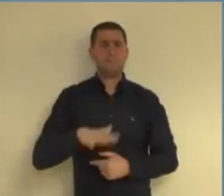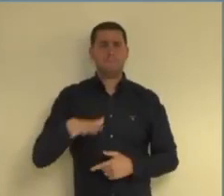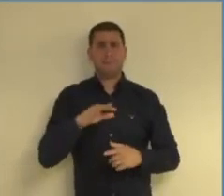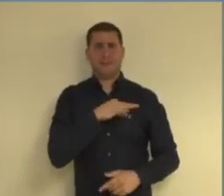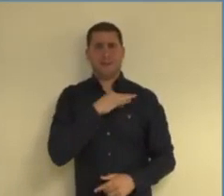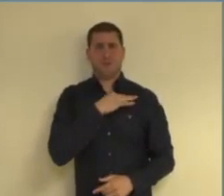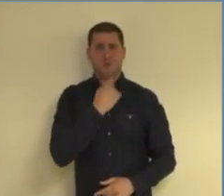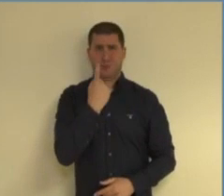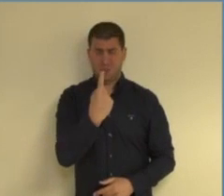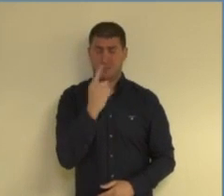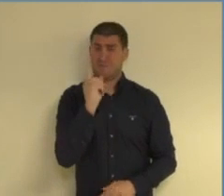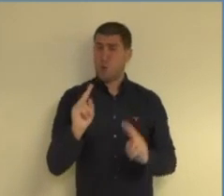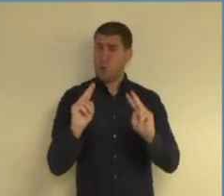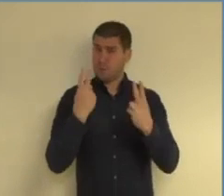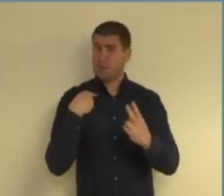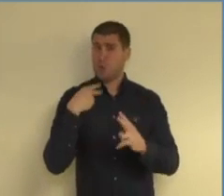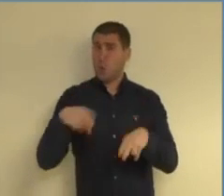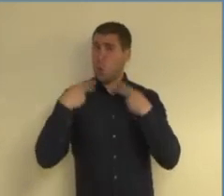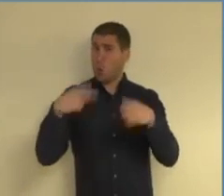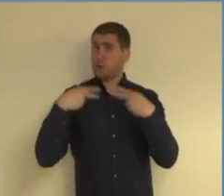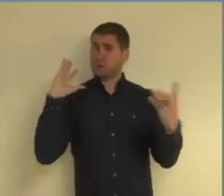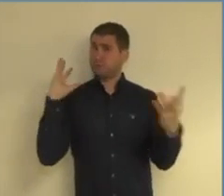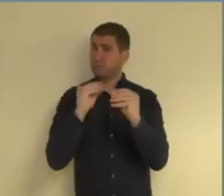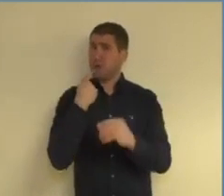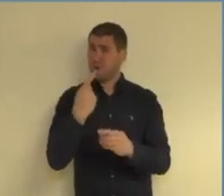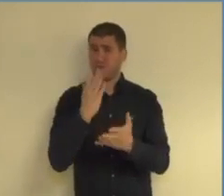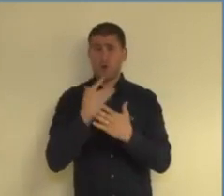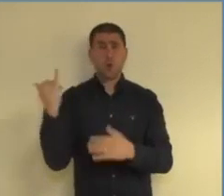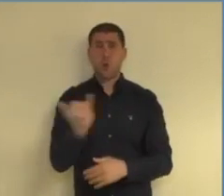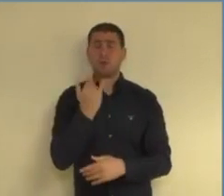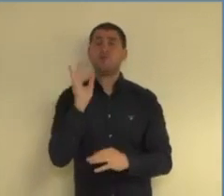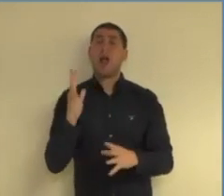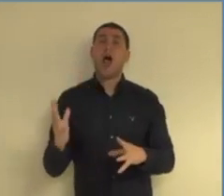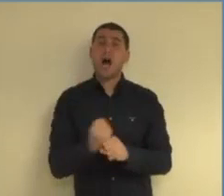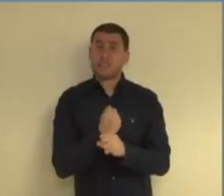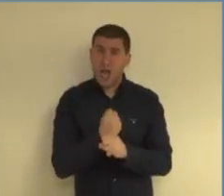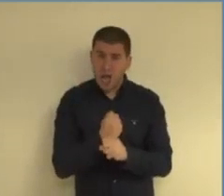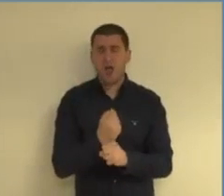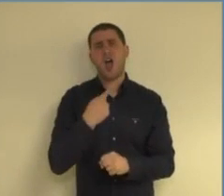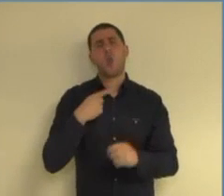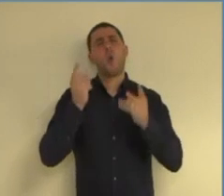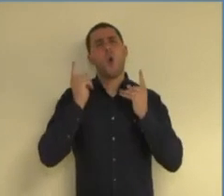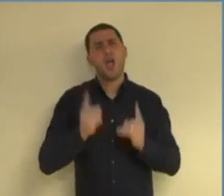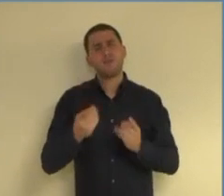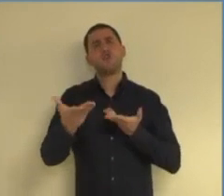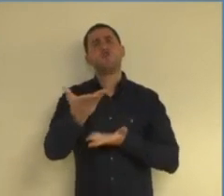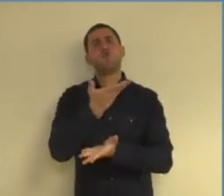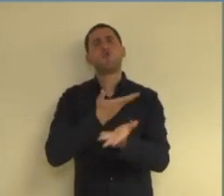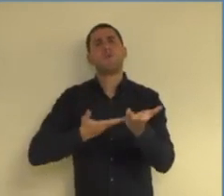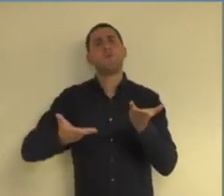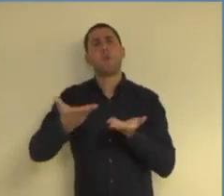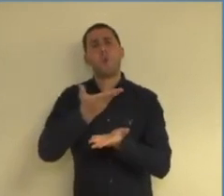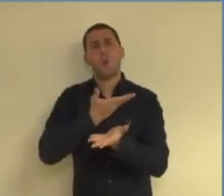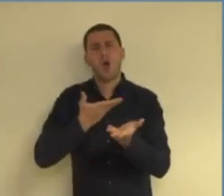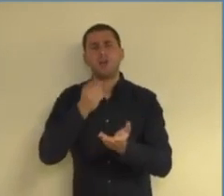בריאות אבל שוב אני חוזר על מה שאנחנו אומרים כל הזמן כדי להצליח אנחנו צריכים שתשתפו איתנו